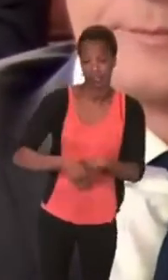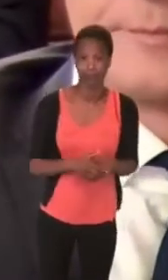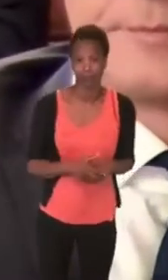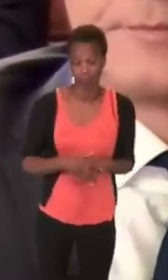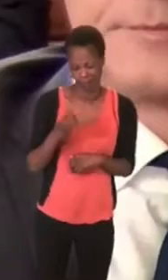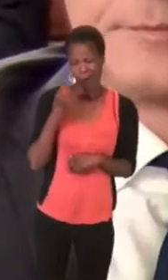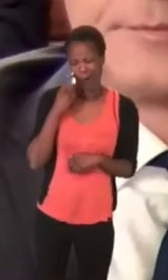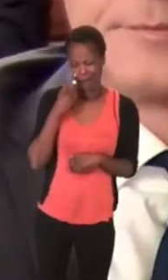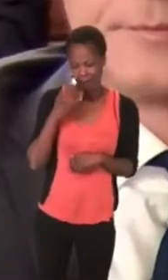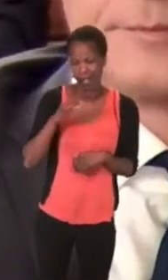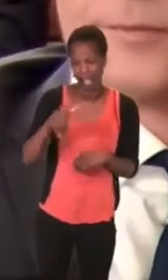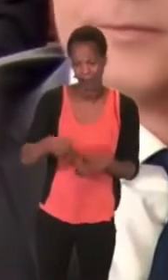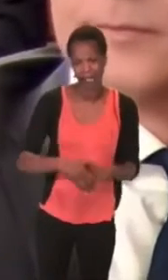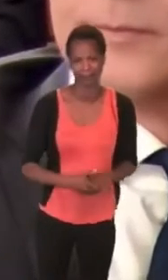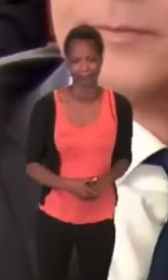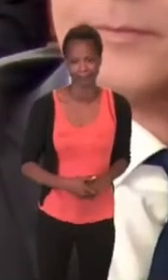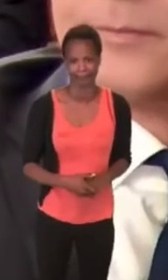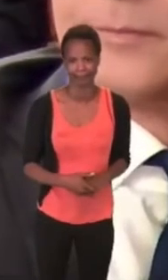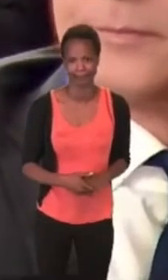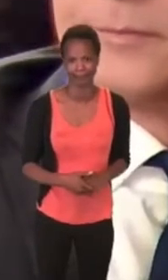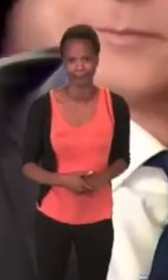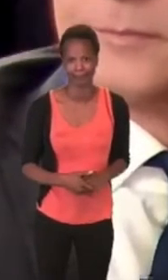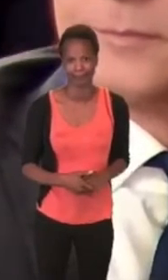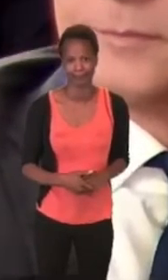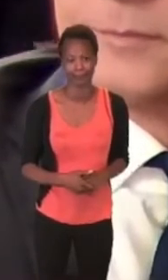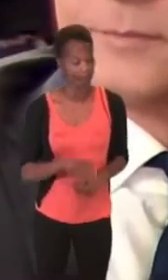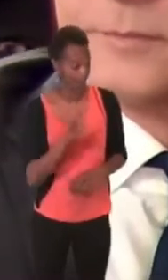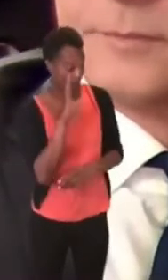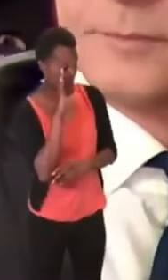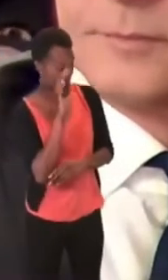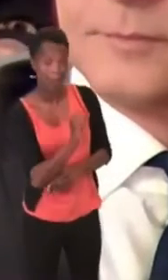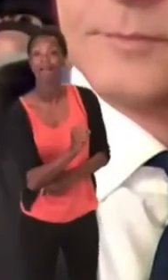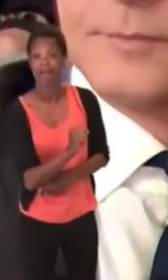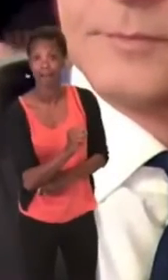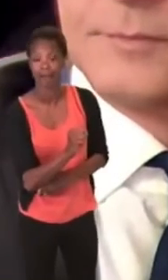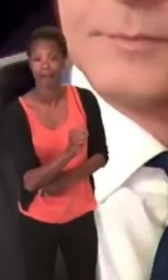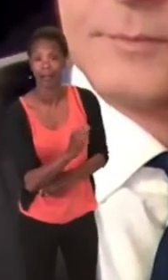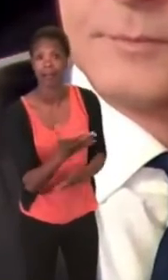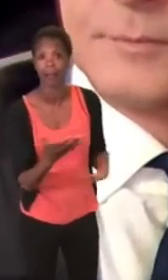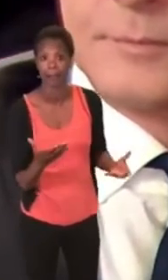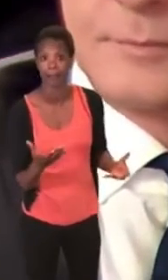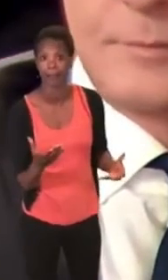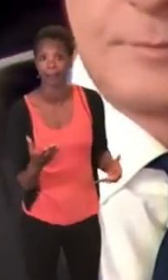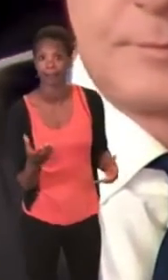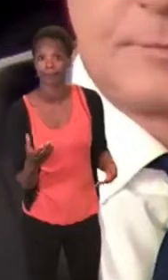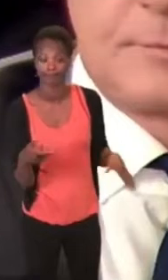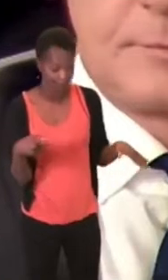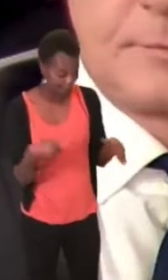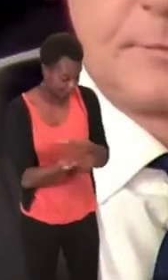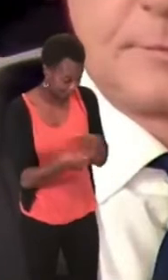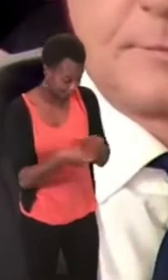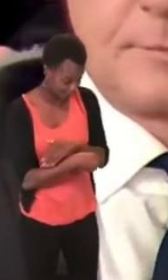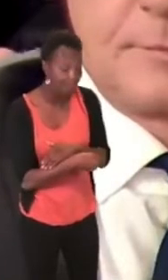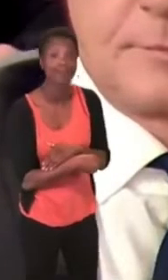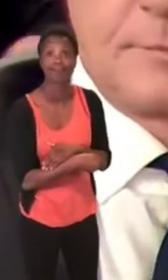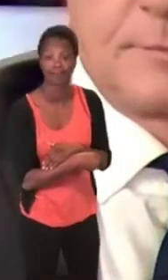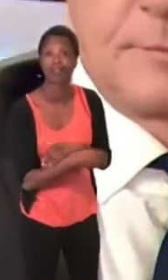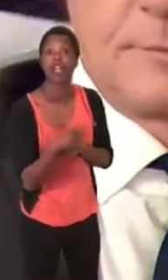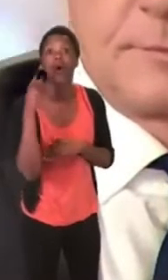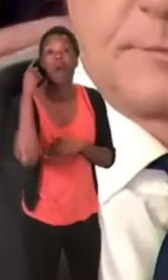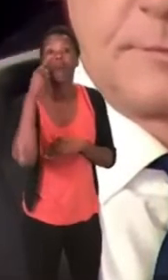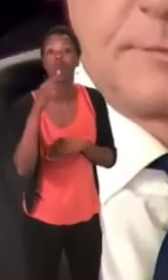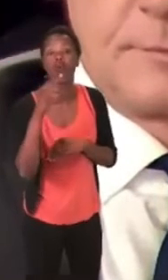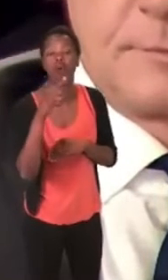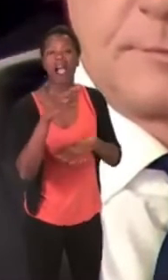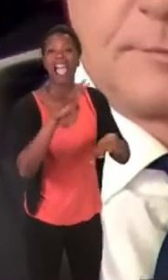minutes, c'est moins 1 696 589 pour les quartiers politiques